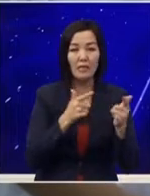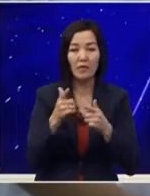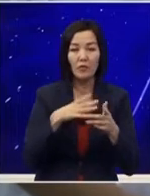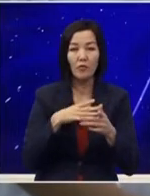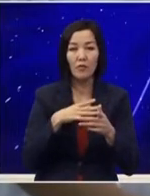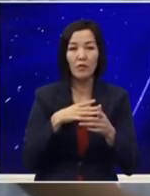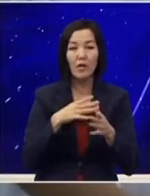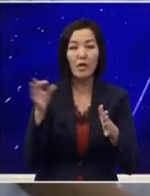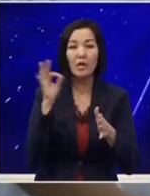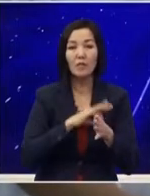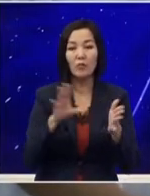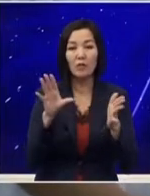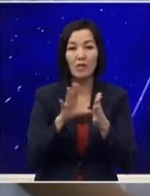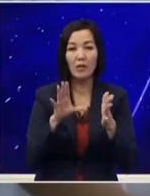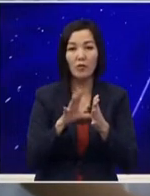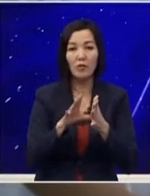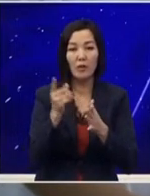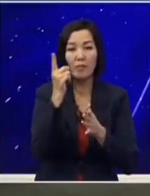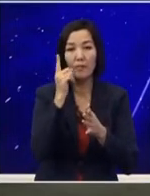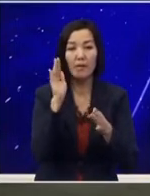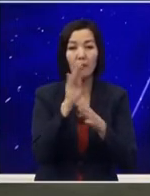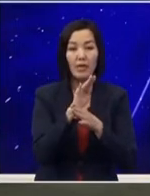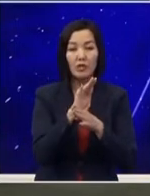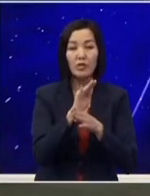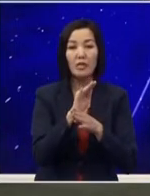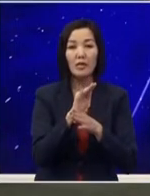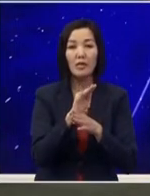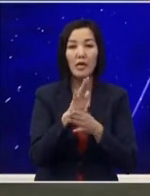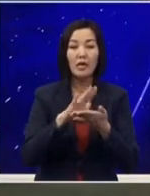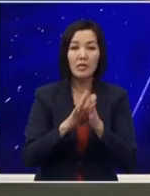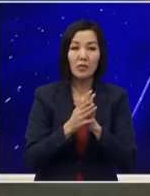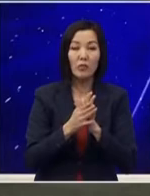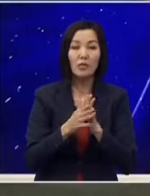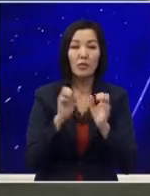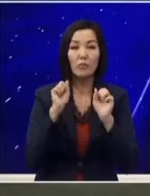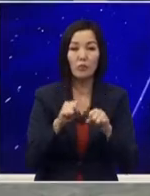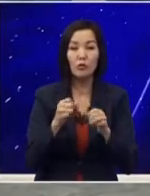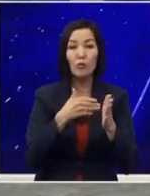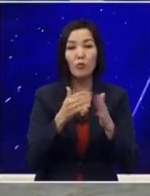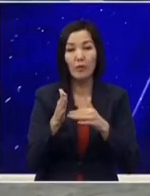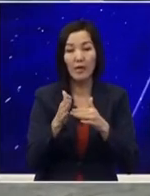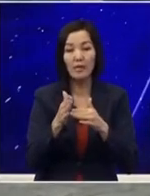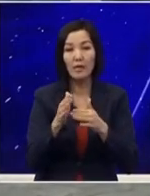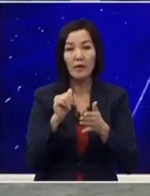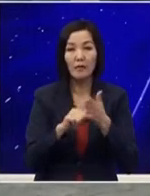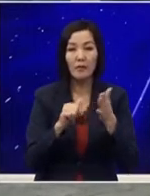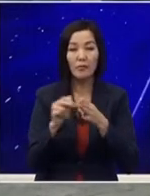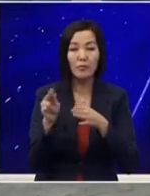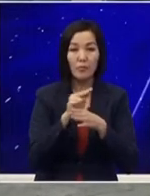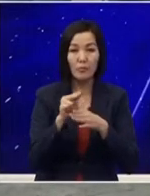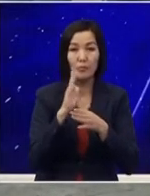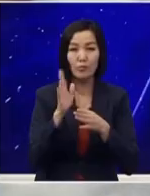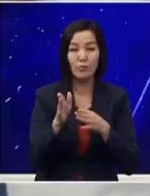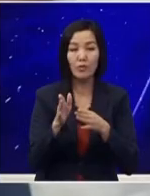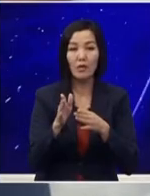повсеместному использованию электронных и мобильных приложений. Впрочем, ситуация поправима. Волонтеры учатся работать с населением, что в дальнейшем